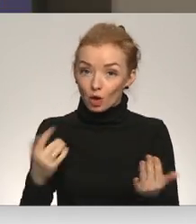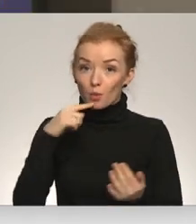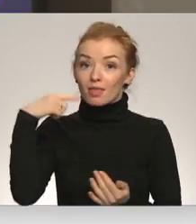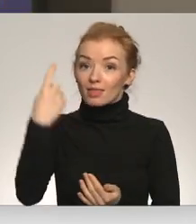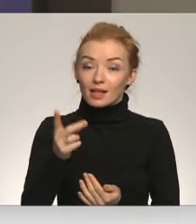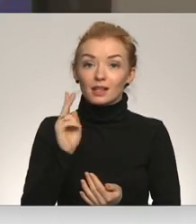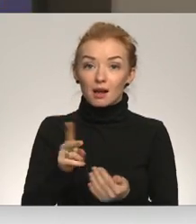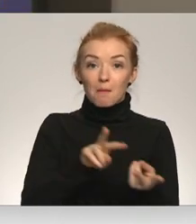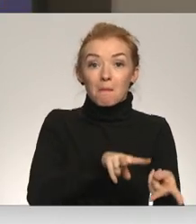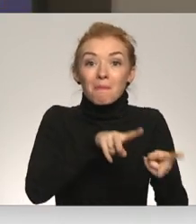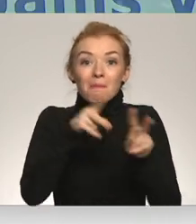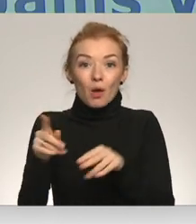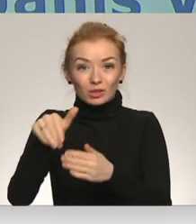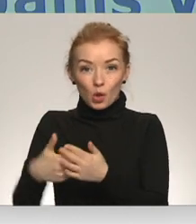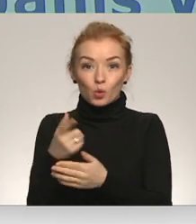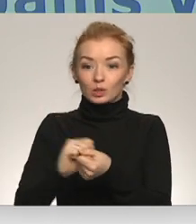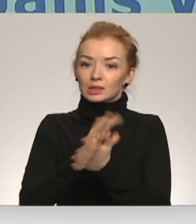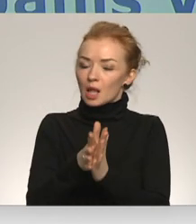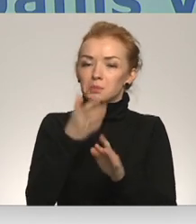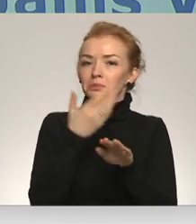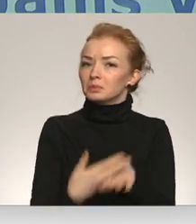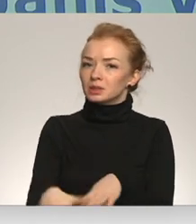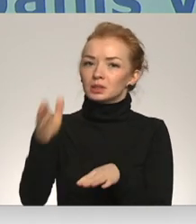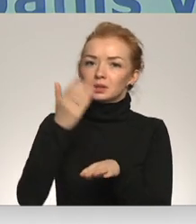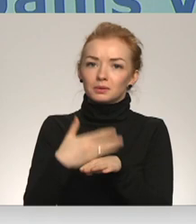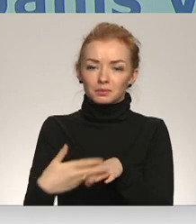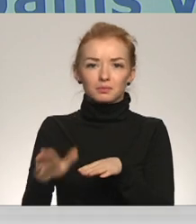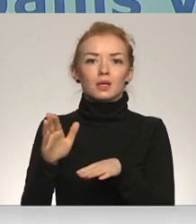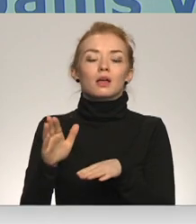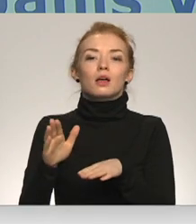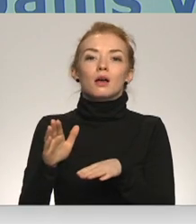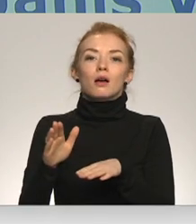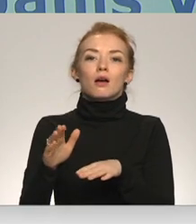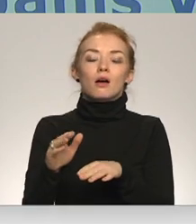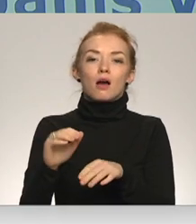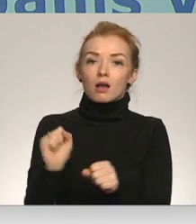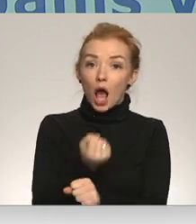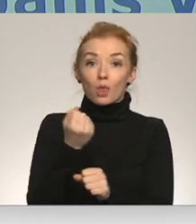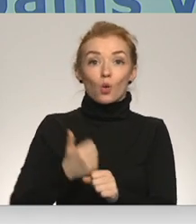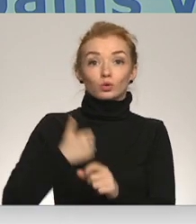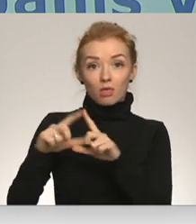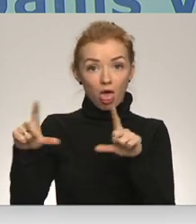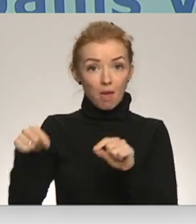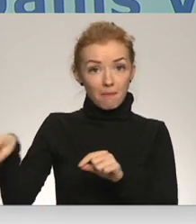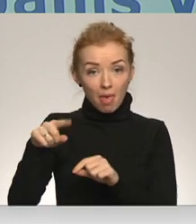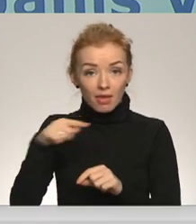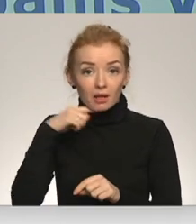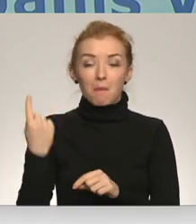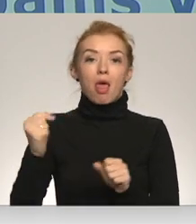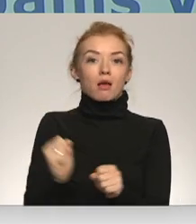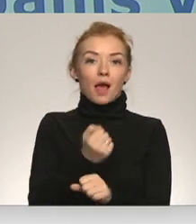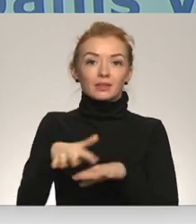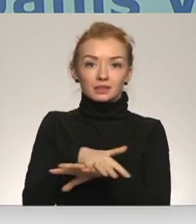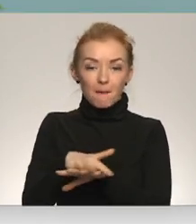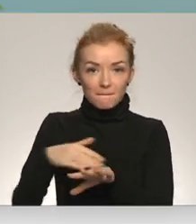jauno sistēmu būs pakāpeniska. Sakrita viss iespējamais, gan uzņēmē vēlējās šo sistēmu, sabiedrību to pieprasīja un arī